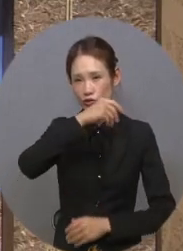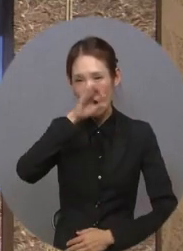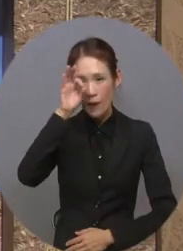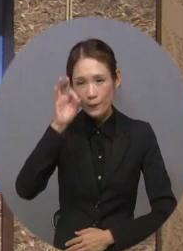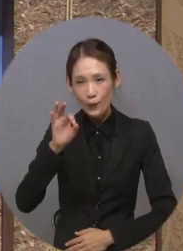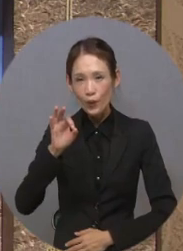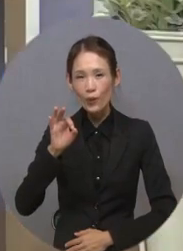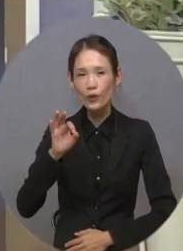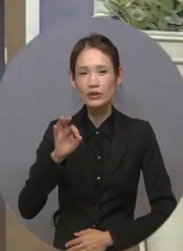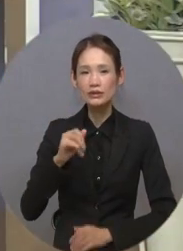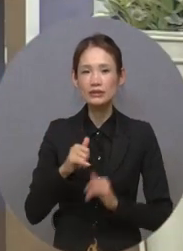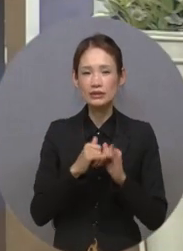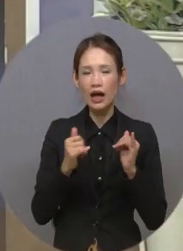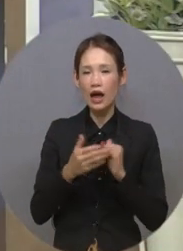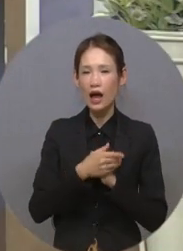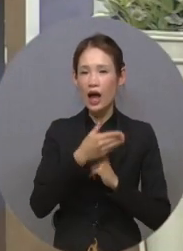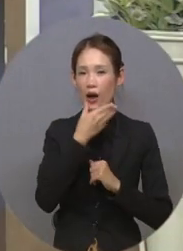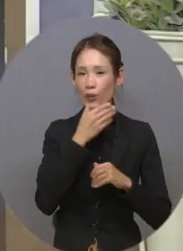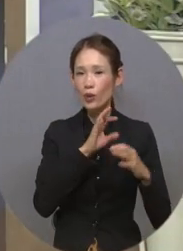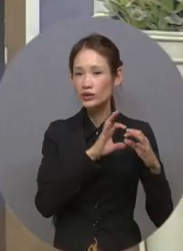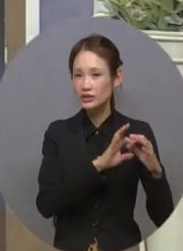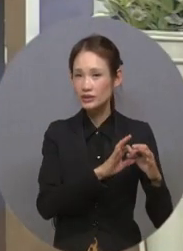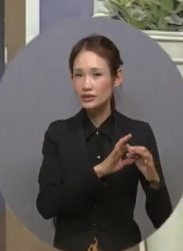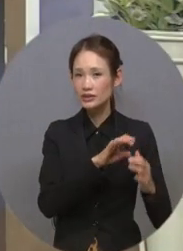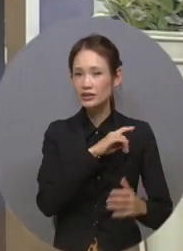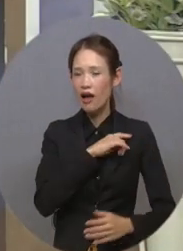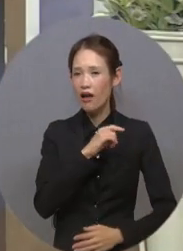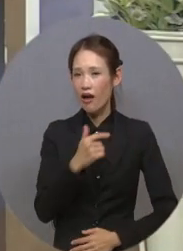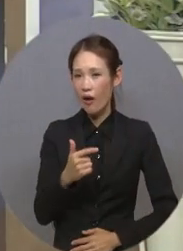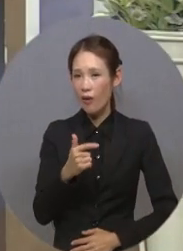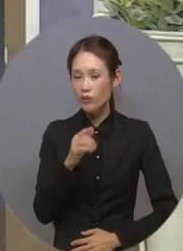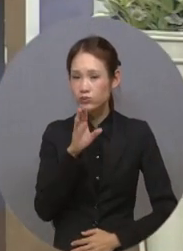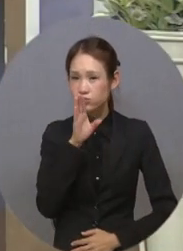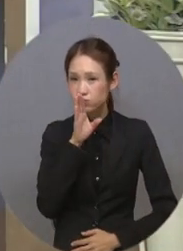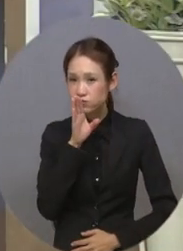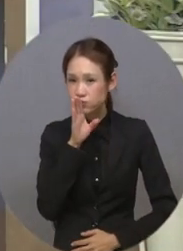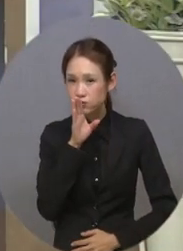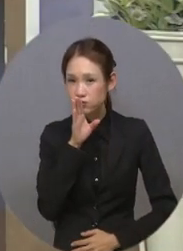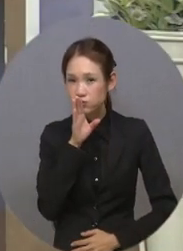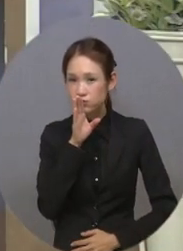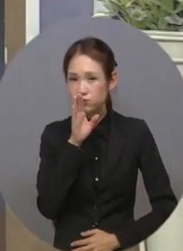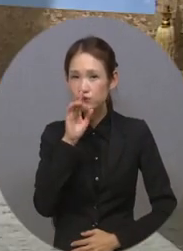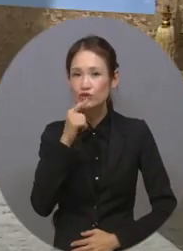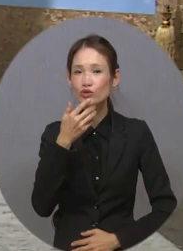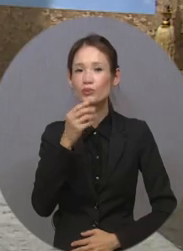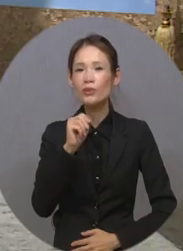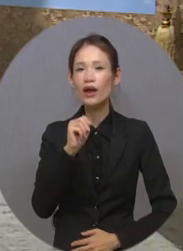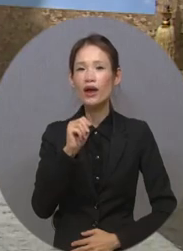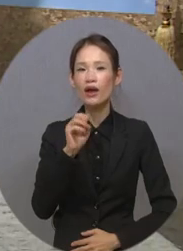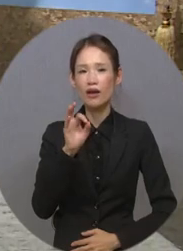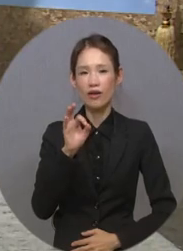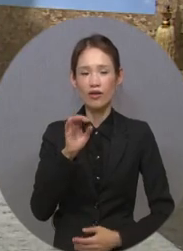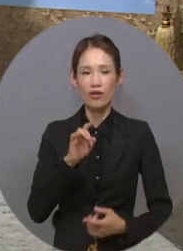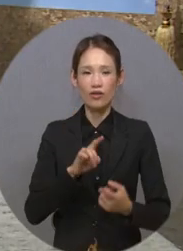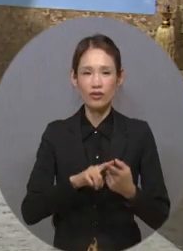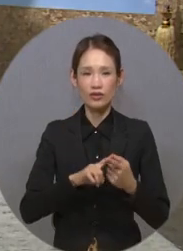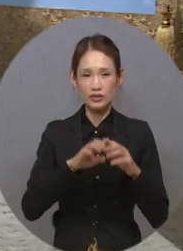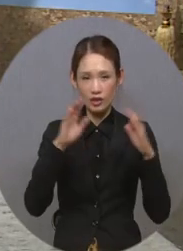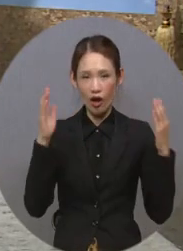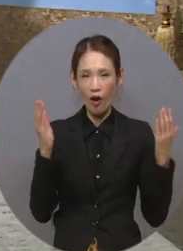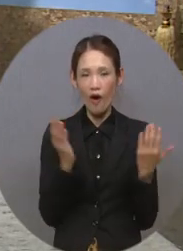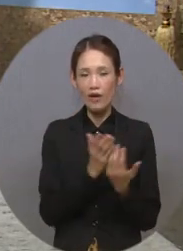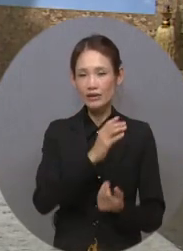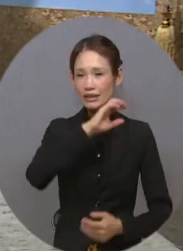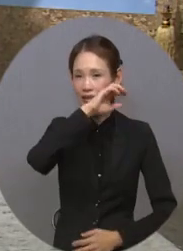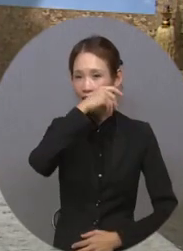사회복지 분야가 가장 큰 비중을 네. 차지하고 있더라고요. 거의 600억가량. 예, 전체 예산의 한 40% 정도가 이제